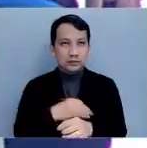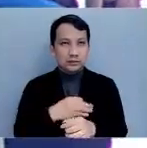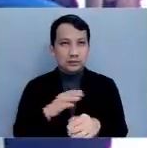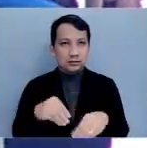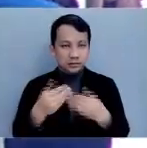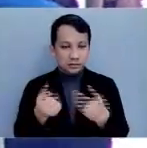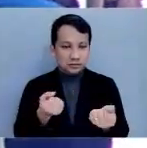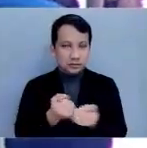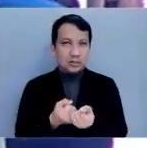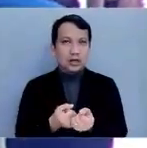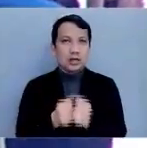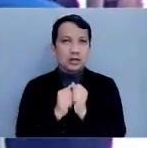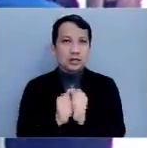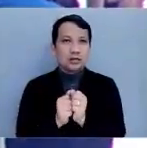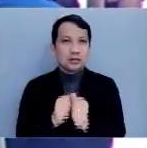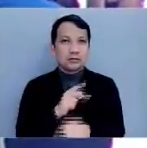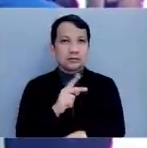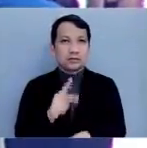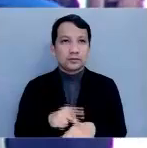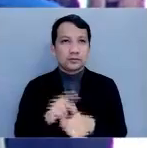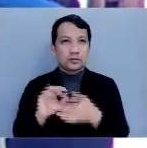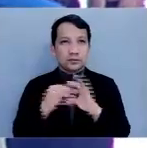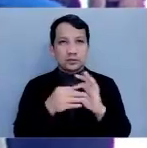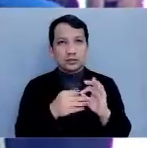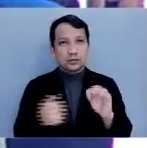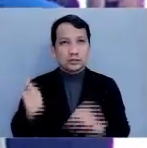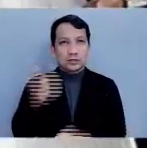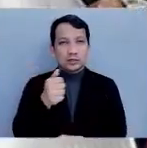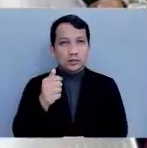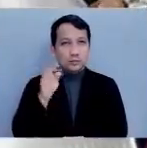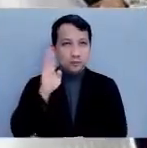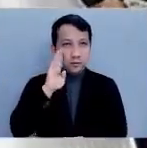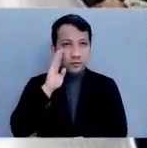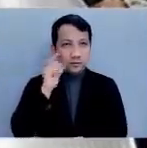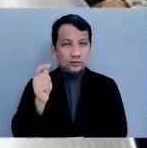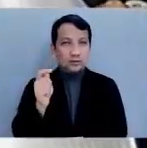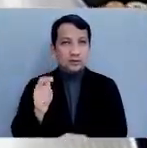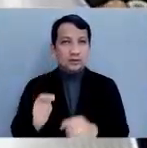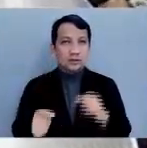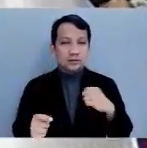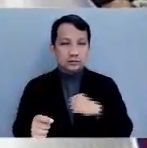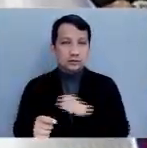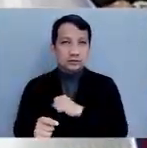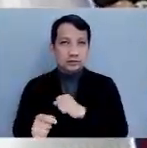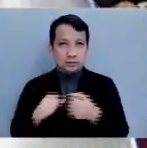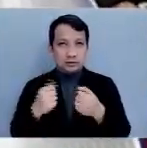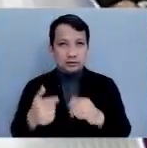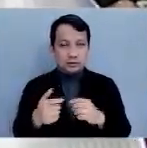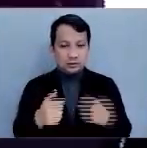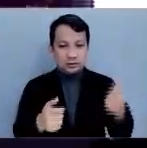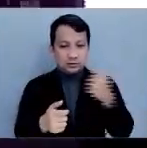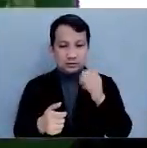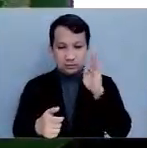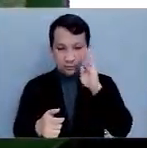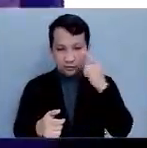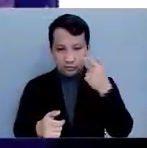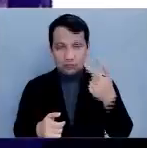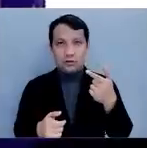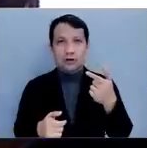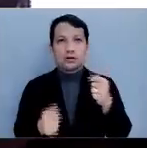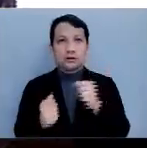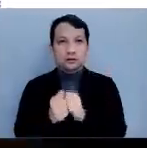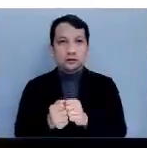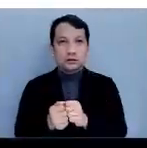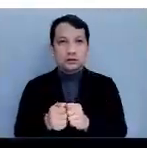suporta. Kabilang si Philippine Olympic Committee Chief Bambol Tolentino at si Senate Sports Committee Chairman Bonggo. Naroon din